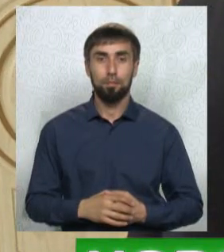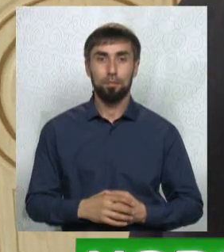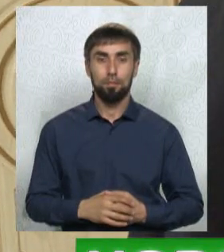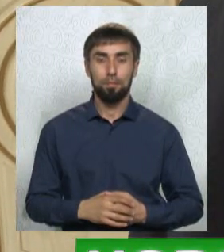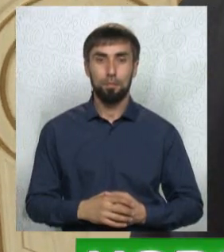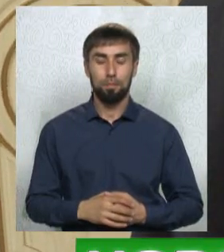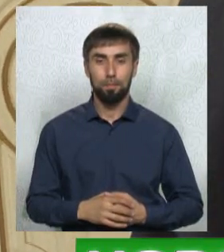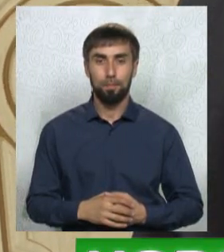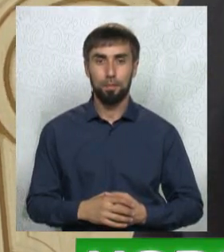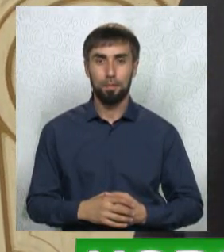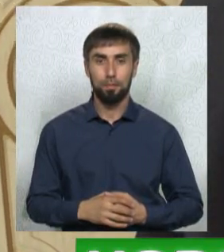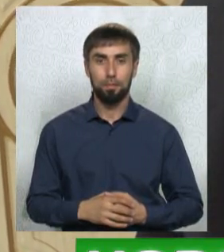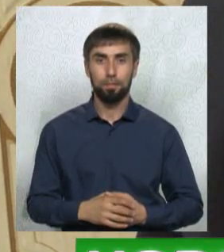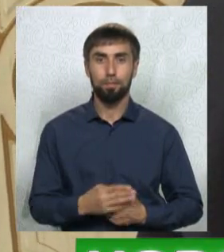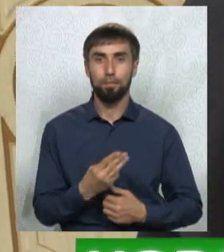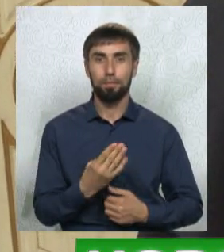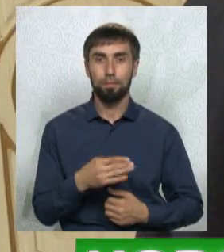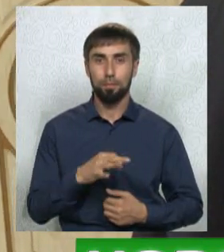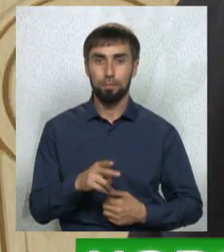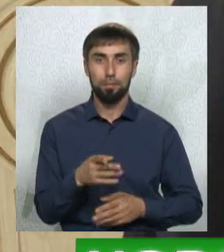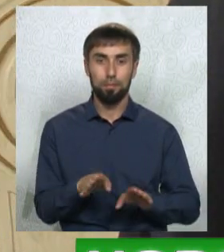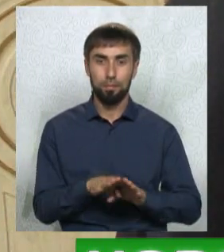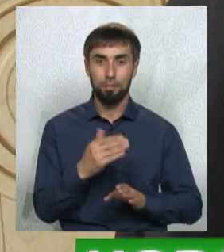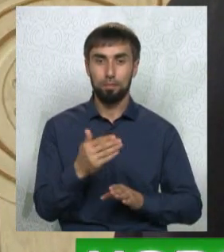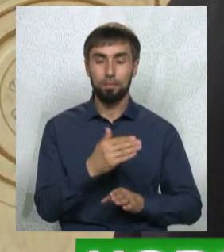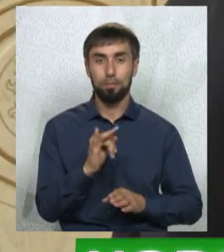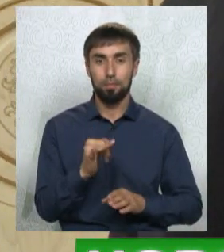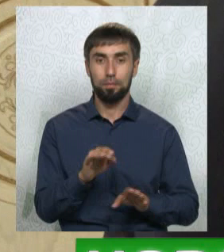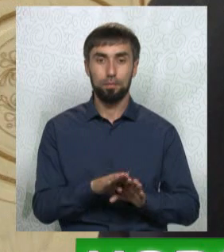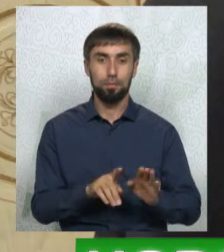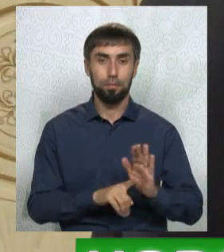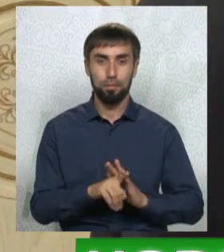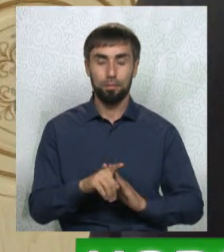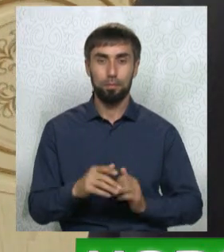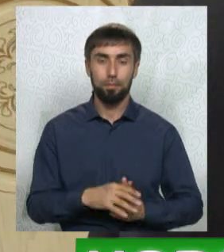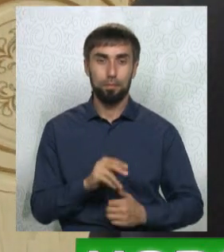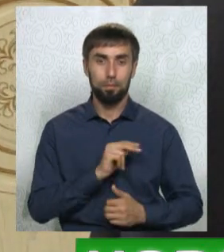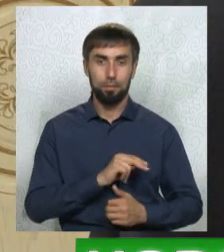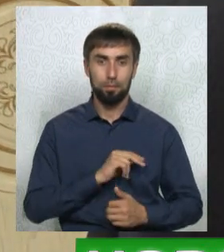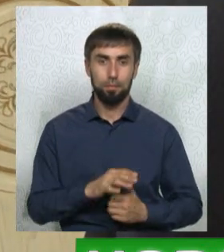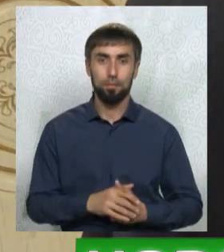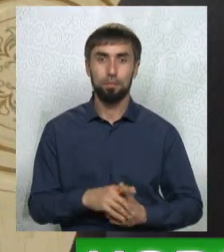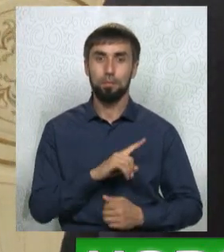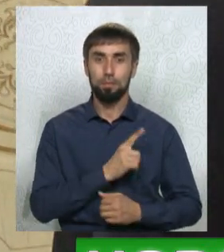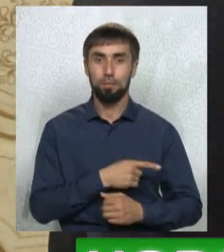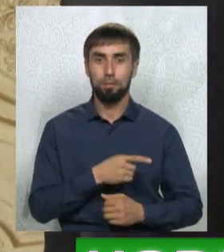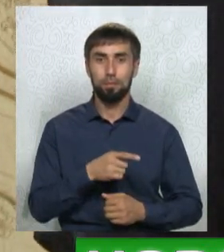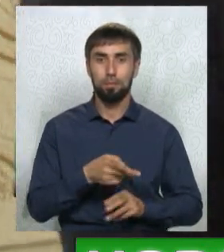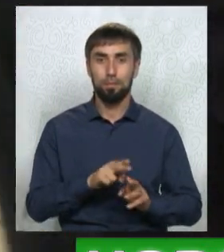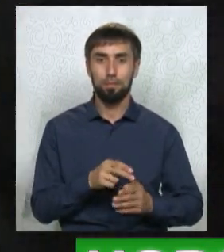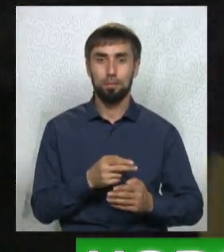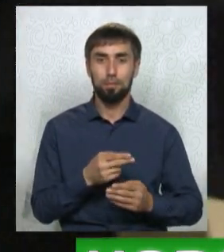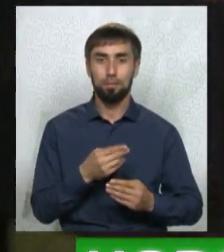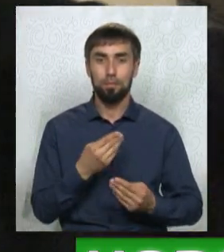цветок закрытый, этот цветок закрытый. Так, опускаю потихоньку. Сильно не нажимай, чтобы не поломать